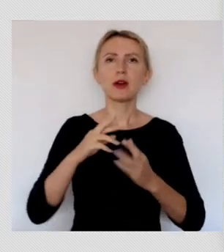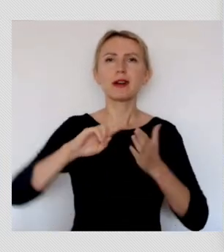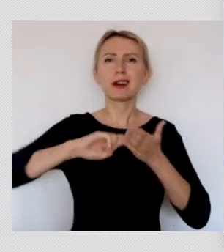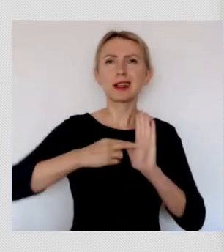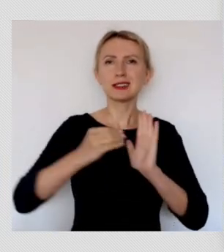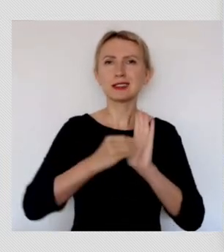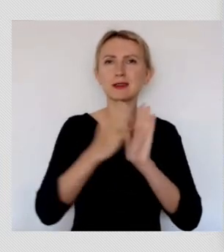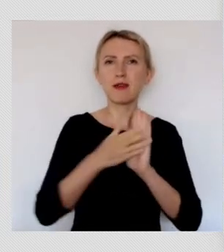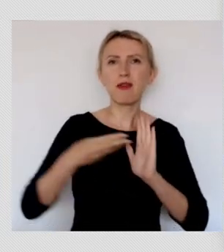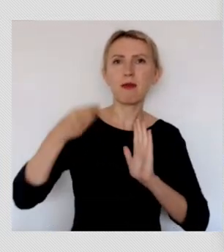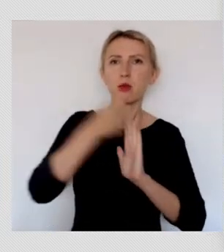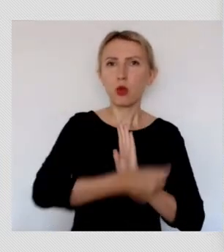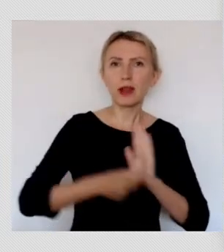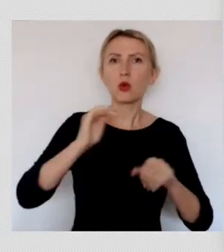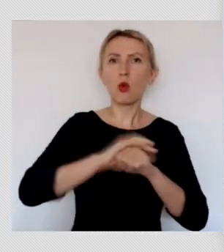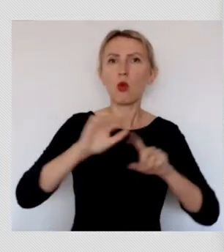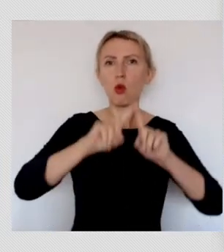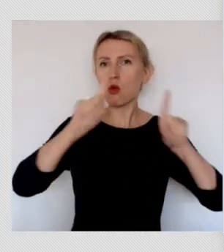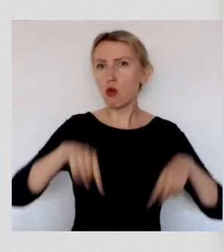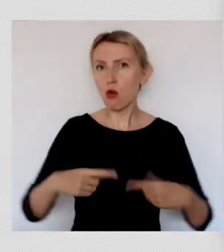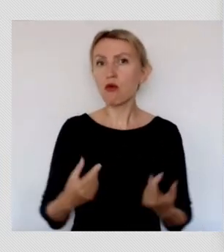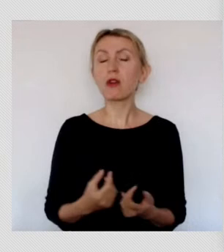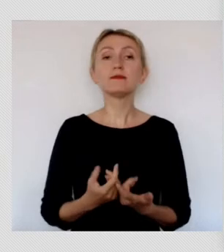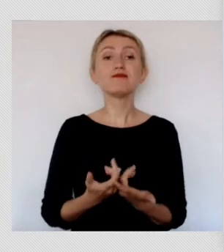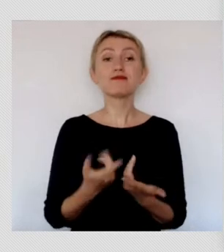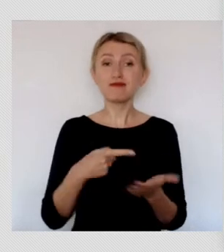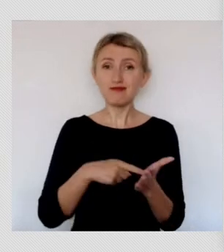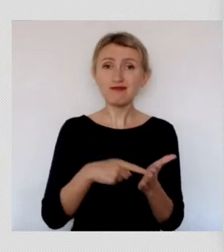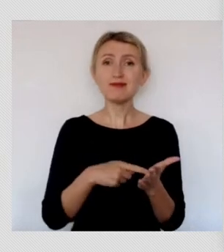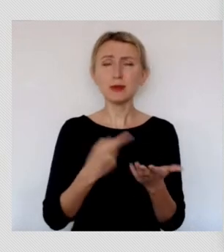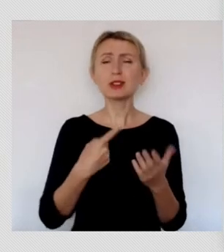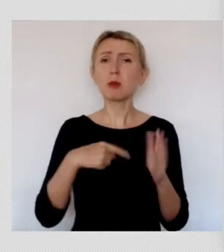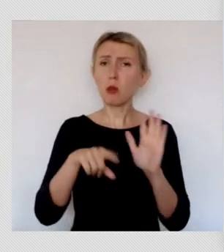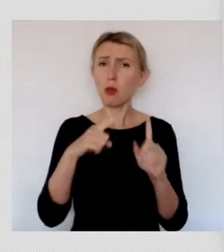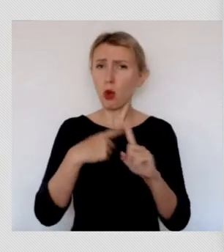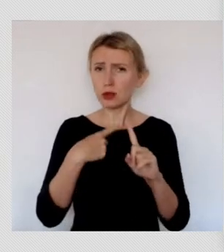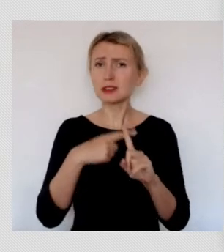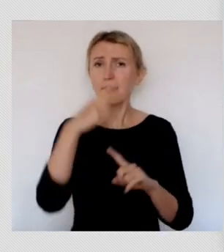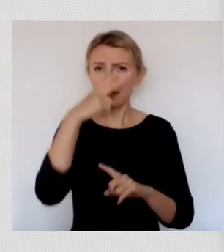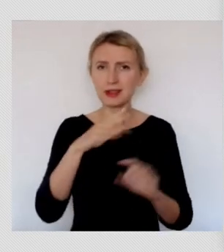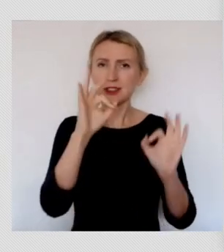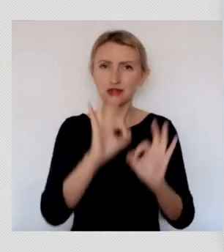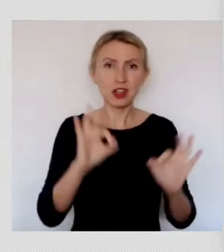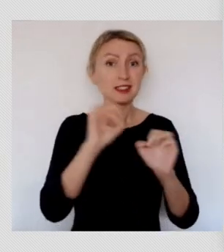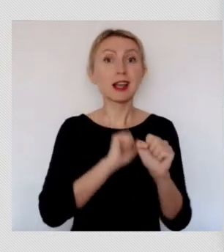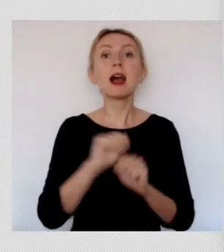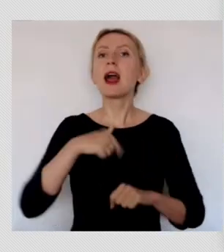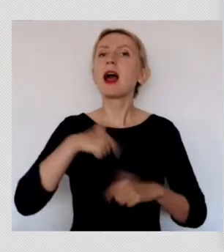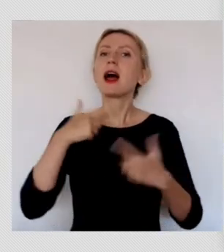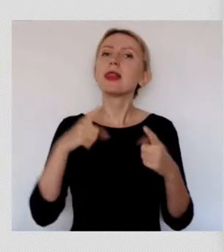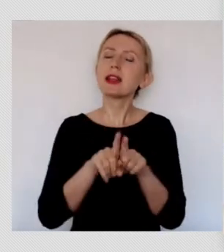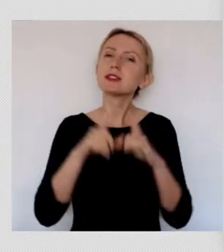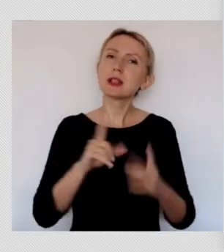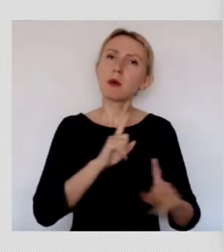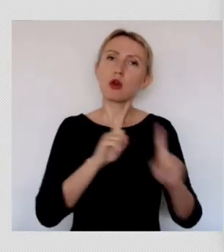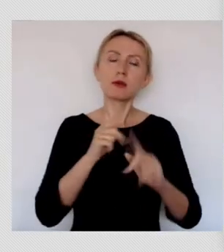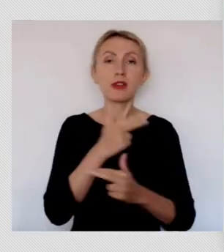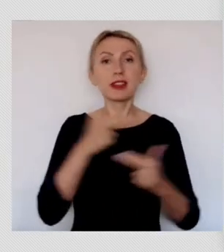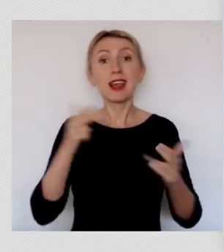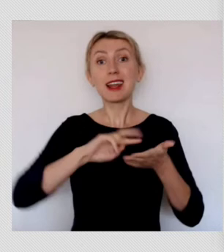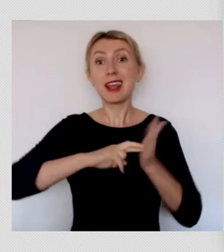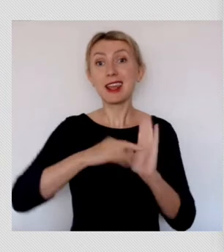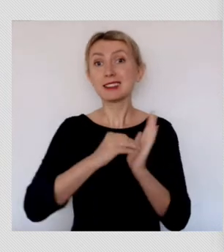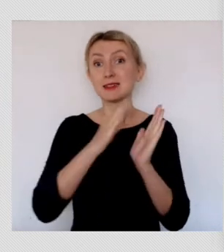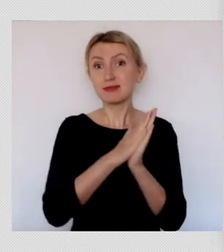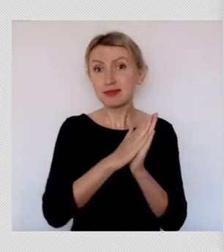umów. Tutaj głos jak najbardziej pozytywny, widzę w tym szansę i chciałbym o tym też z Państwem porozmawiać. Te rejestry